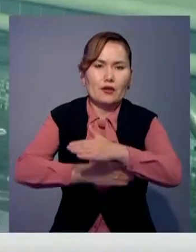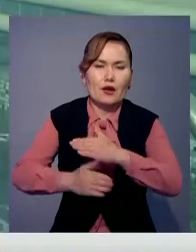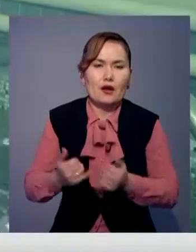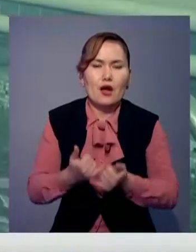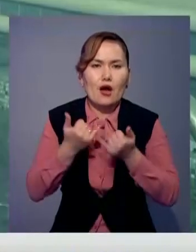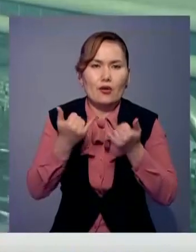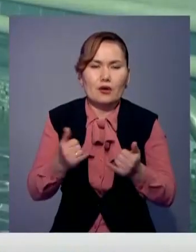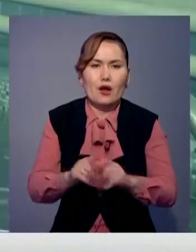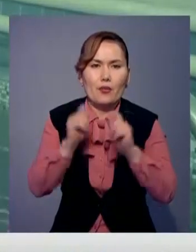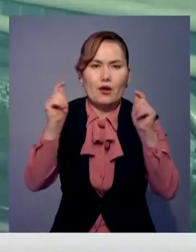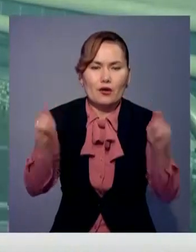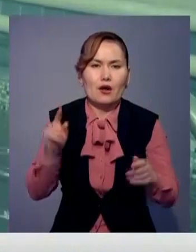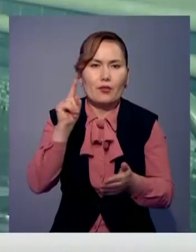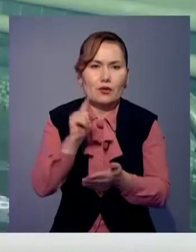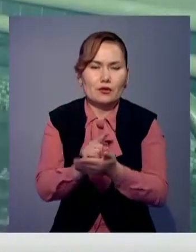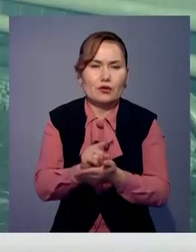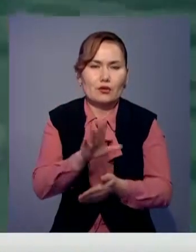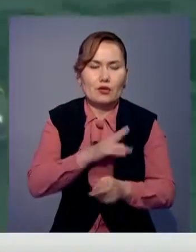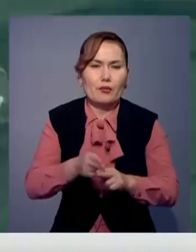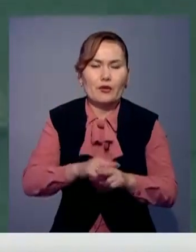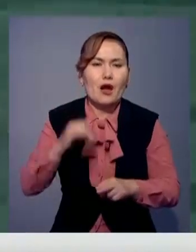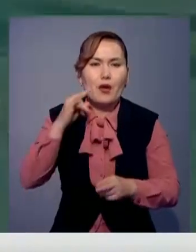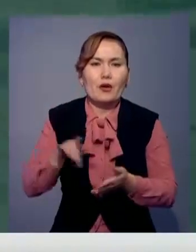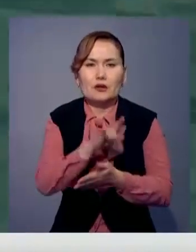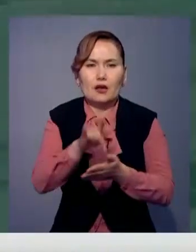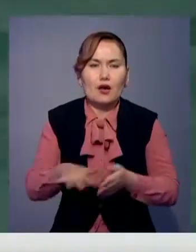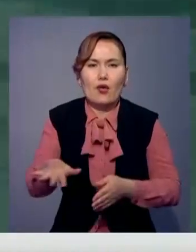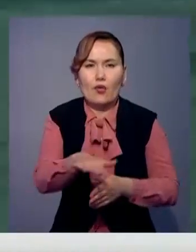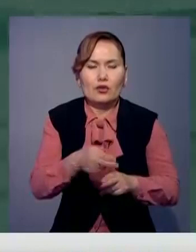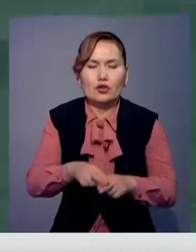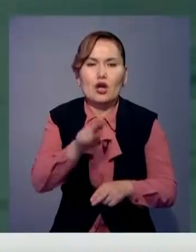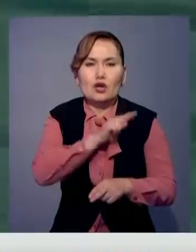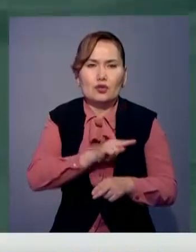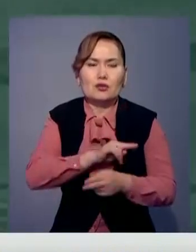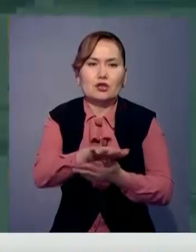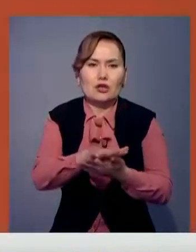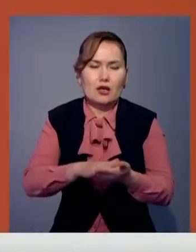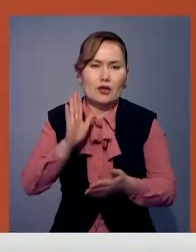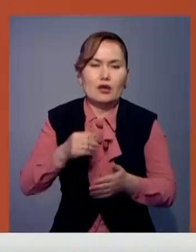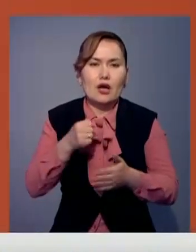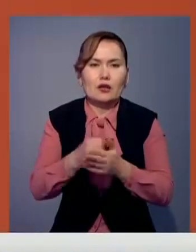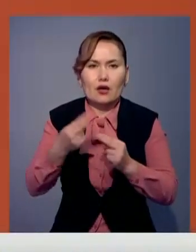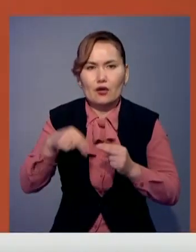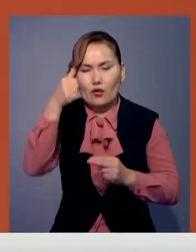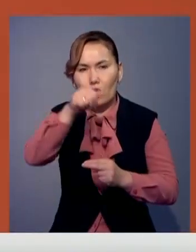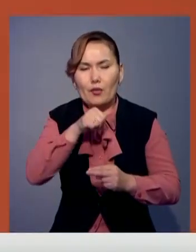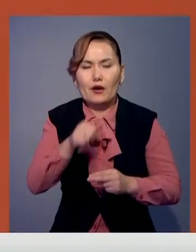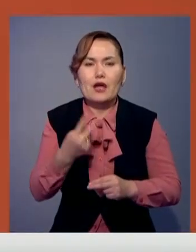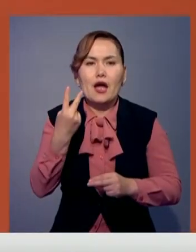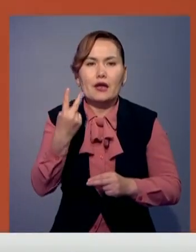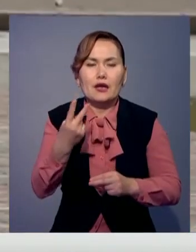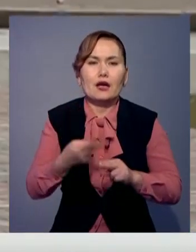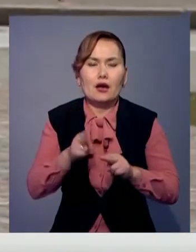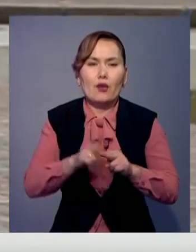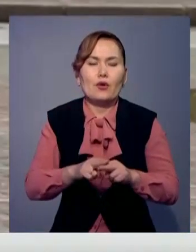орталықтарының санын арттыру міндетін қойды. Ертіс өңірінде осы бағыттағы жұмыстар жалғасып жатыр. Жылдың аяғына дейін өңірде 2 бірдей